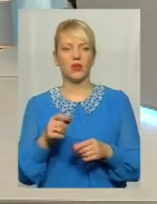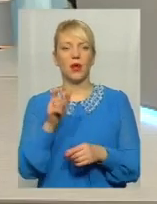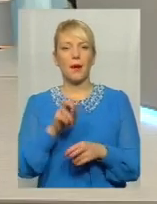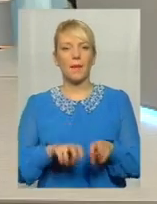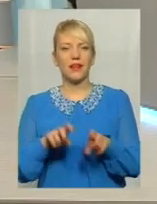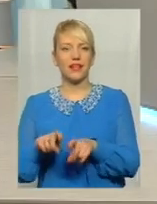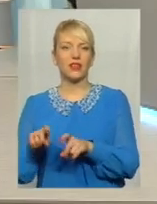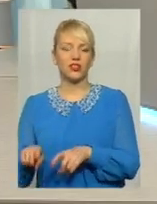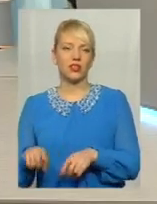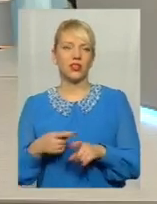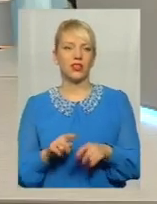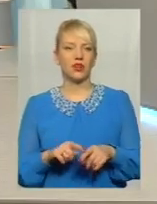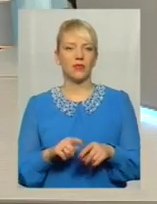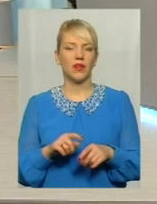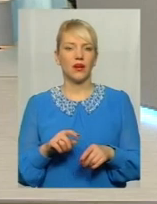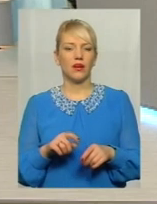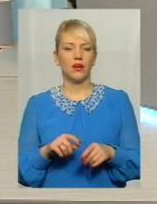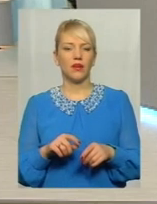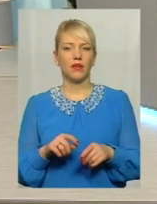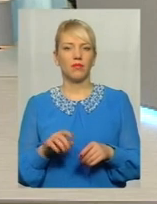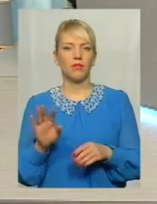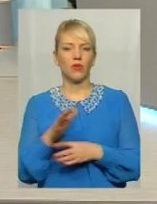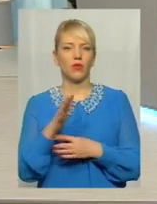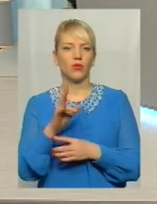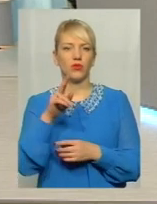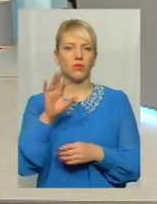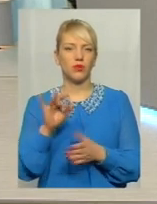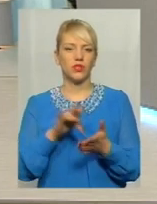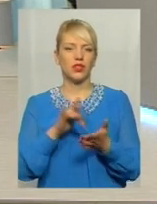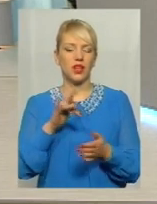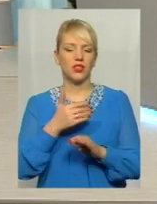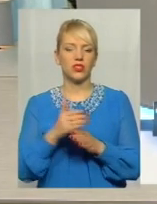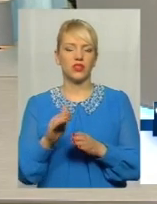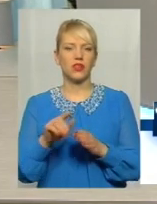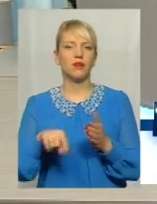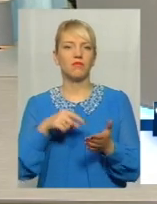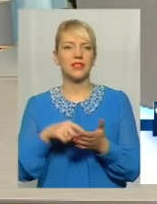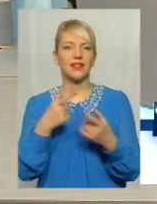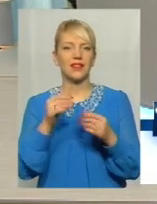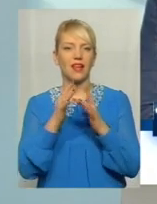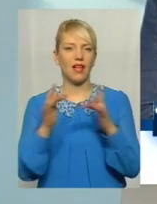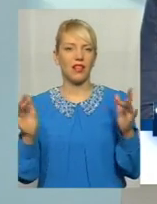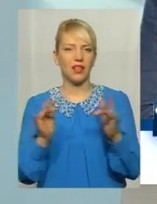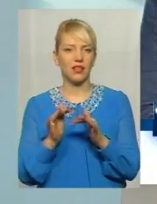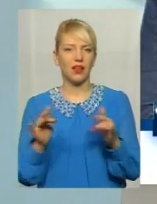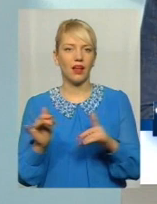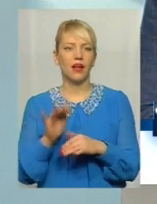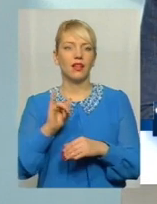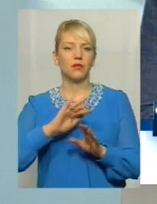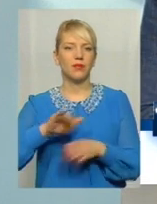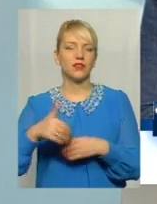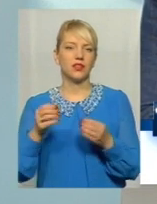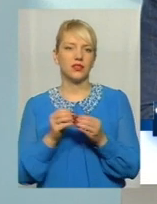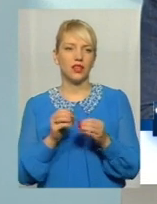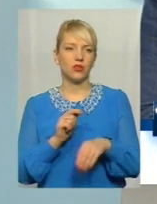і прогулюються по центральній частині міста, де яскрава новорічна ялинка. І після 10-ї години в нас